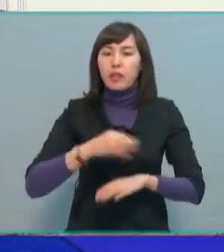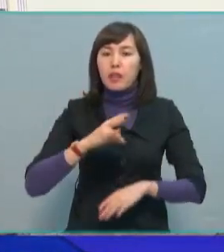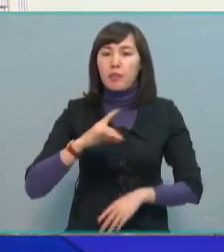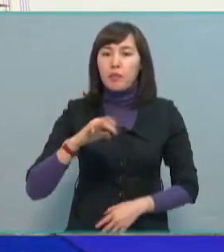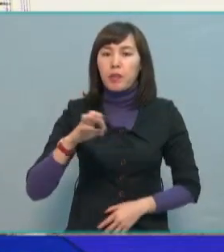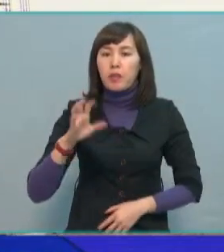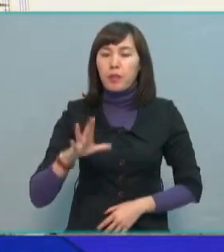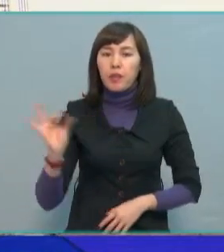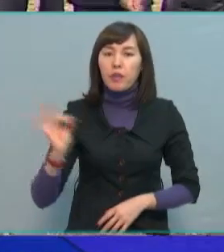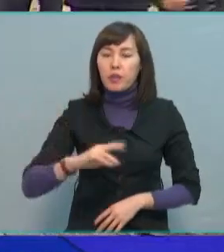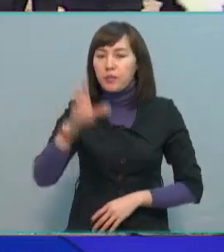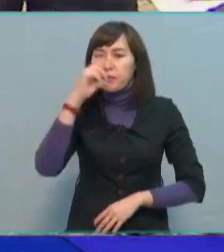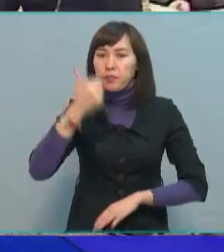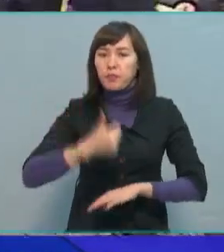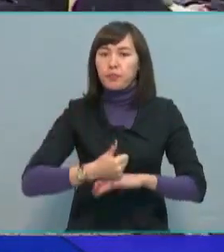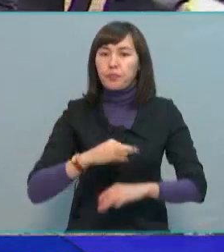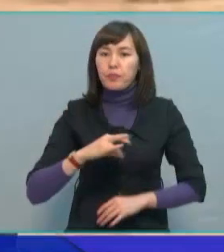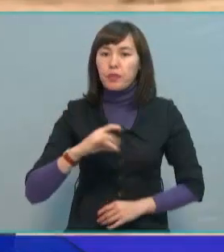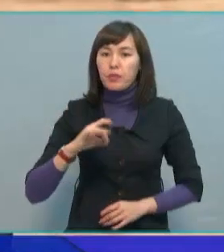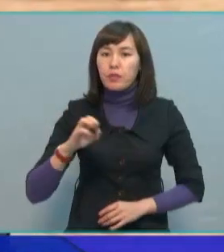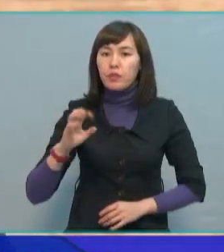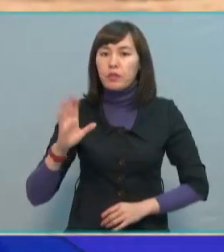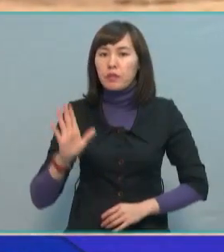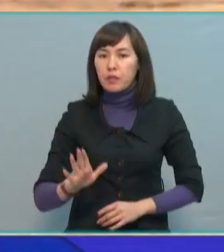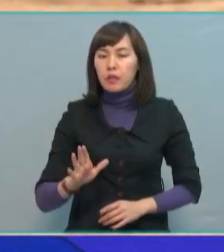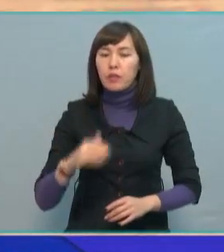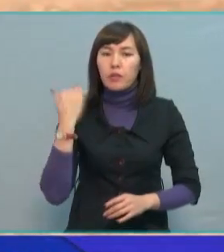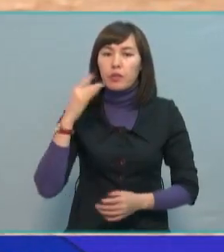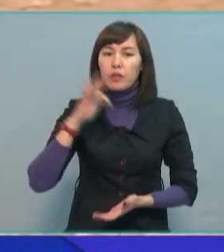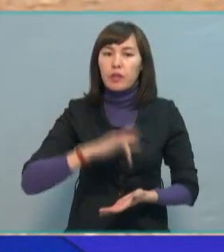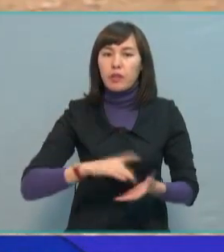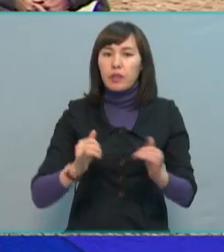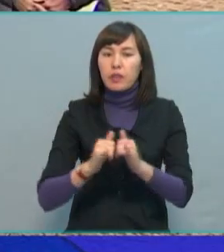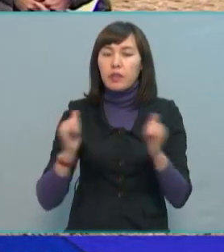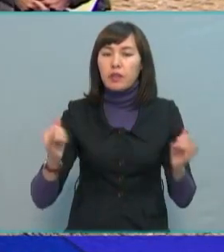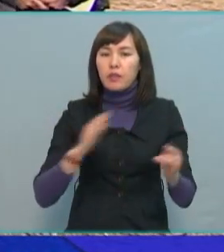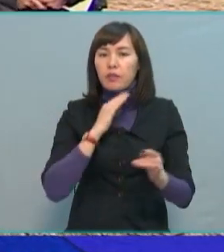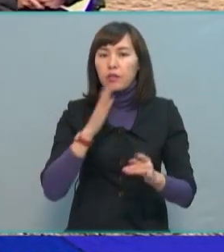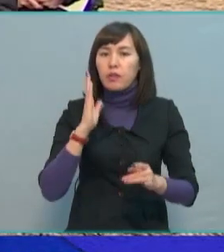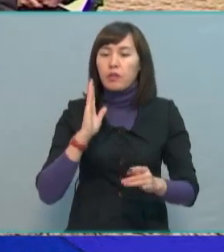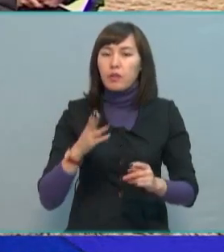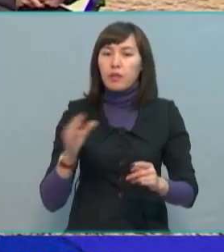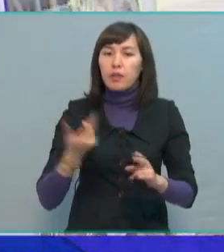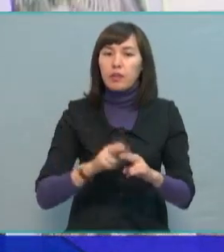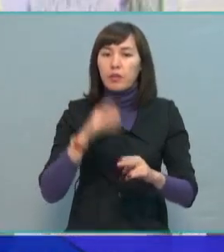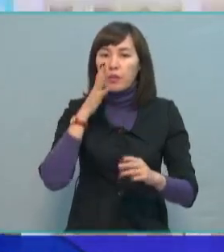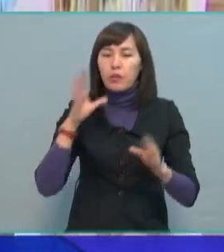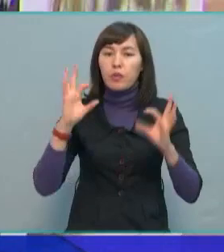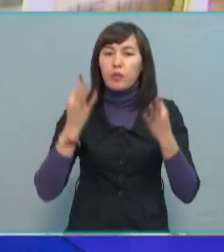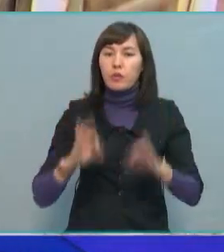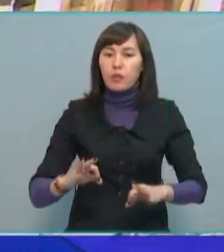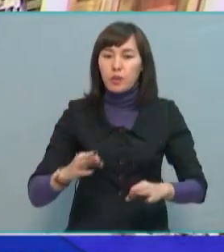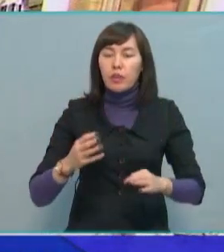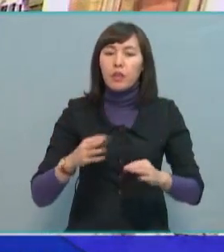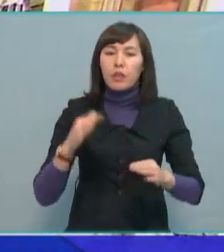Әбішұлы Назарбаев және мемлекет басшысы Қасым-Жомарт Кемелұлы Тоқаев Түркістан қаласының дамуына ерекше көңіл бөледі. Биыл күзде мұнда түркі